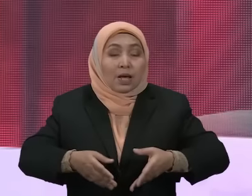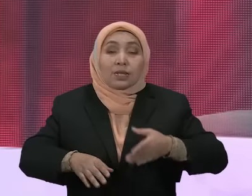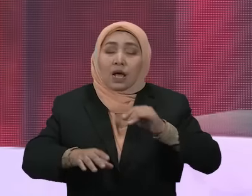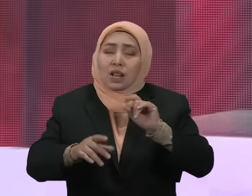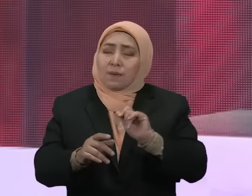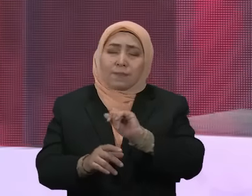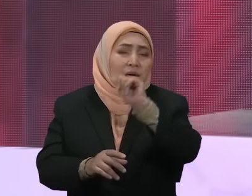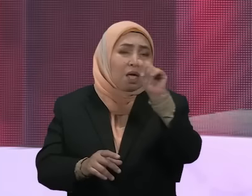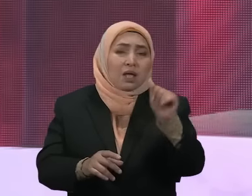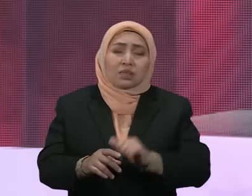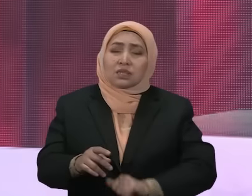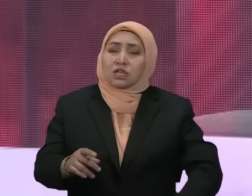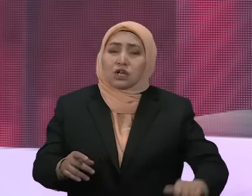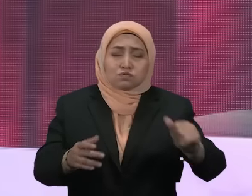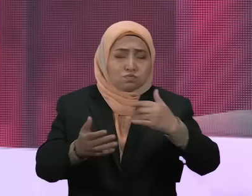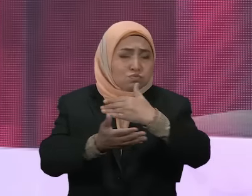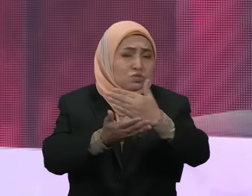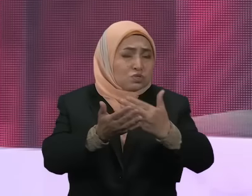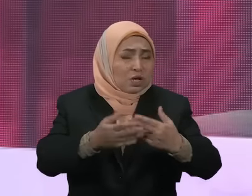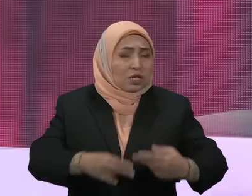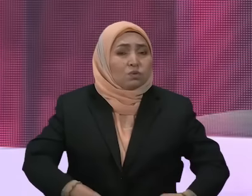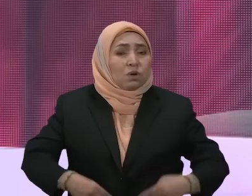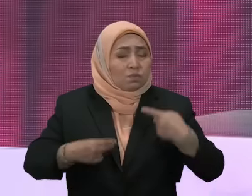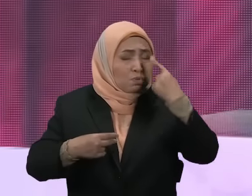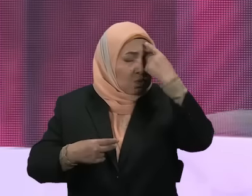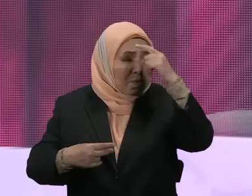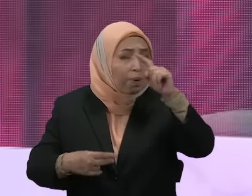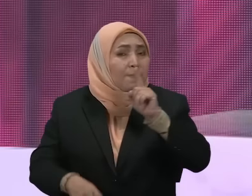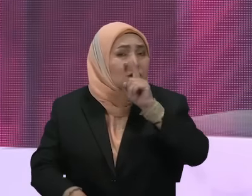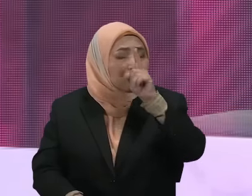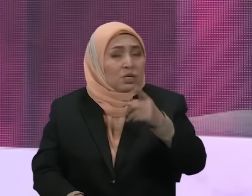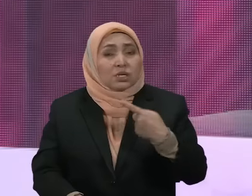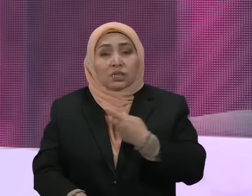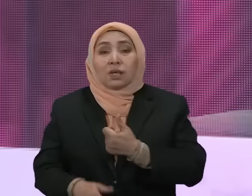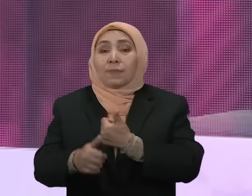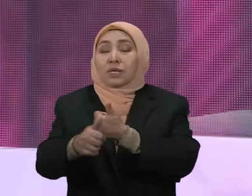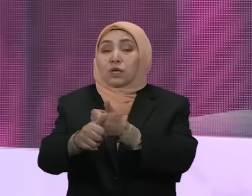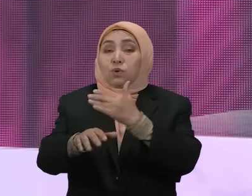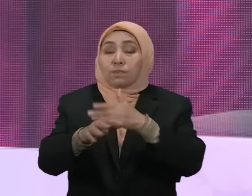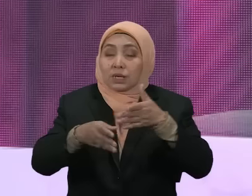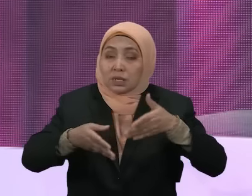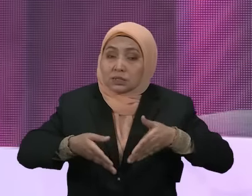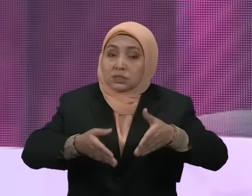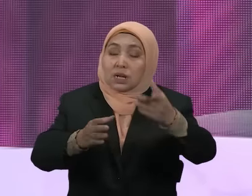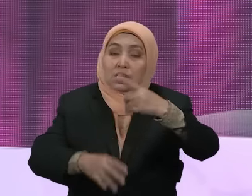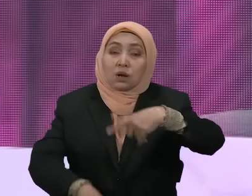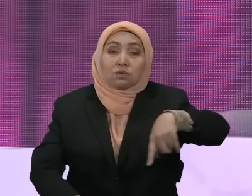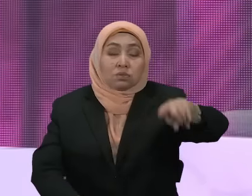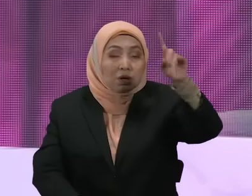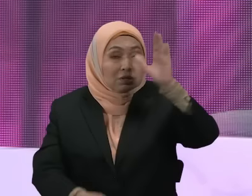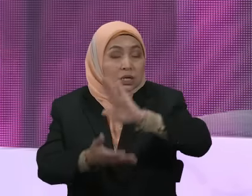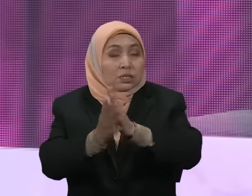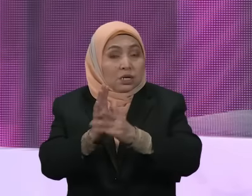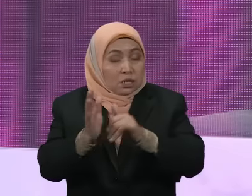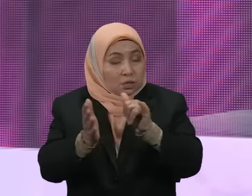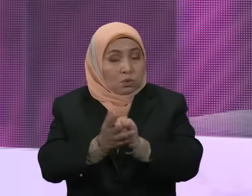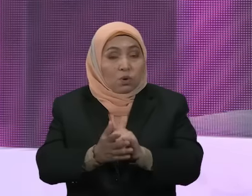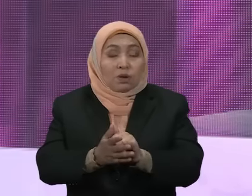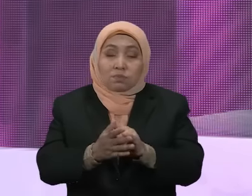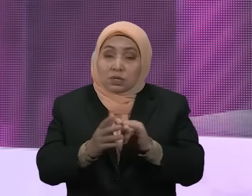apa sahaja segenap aspek kehidupan untuk memastikan kita mengikut kepada jalan Allah Subhanahu Wa Taala. Jadi itu istilah